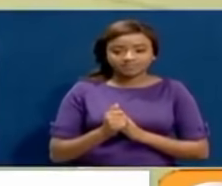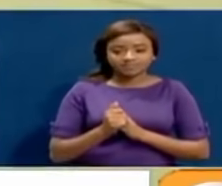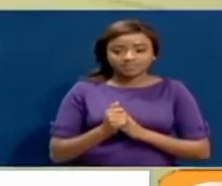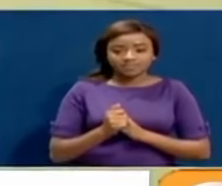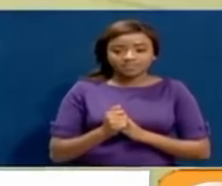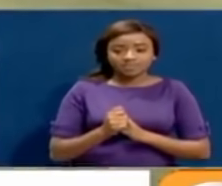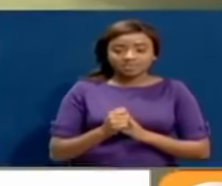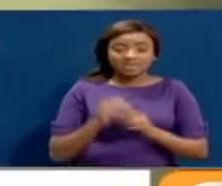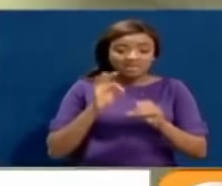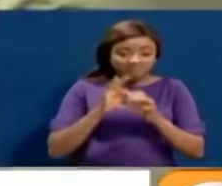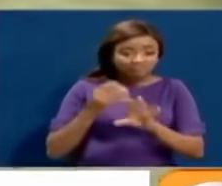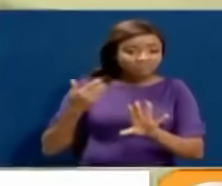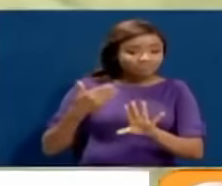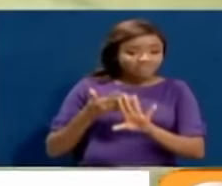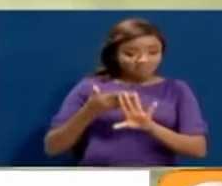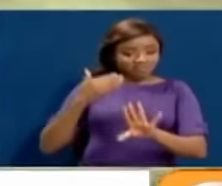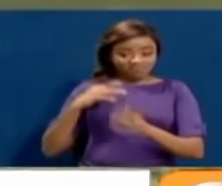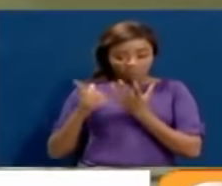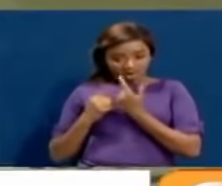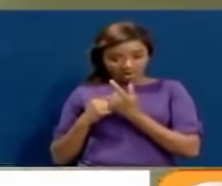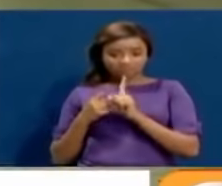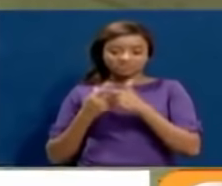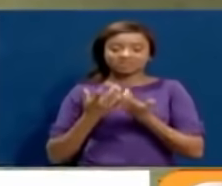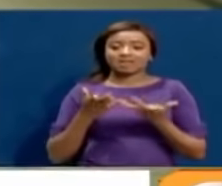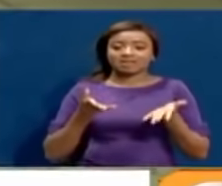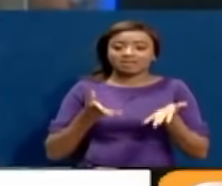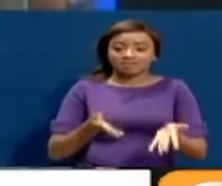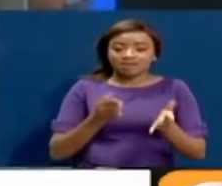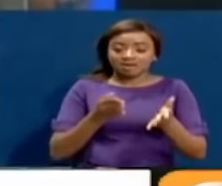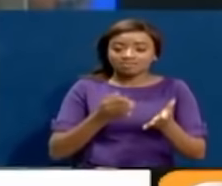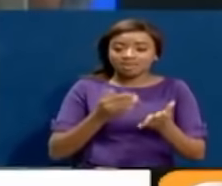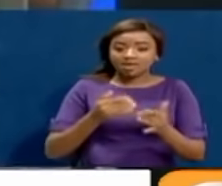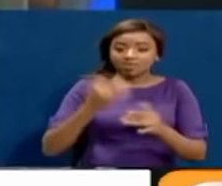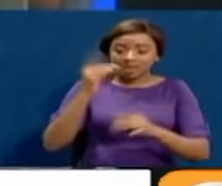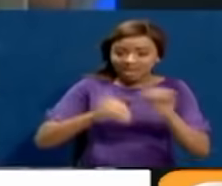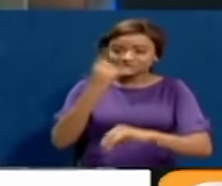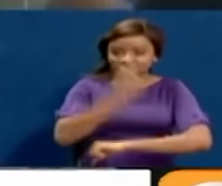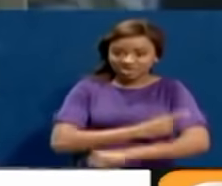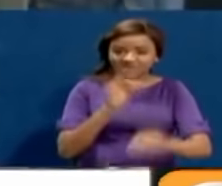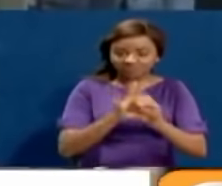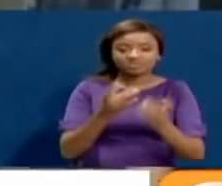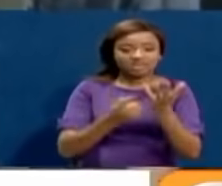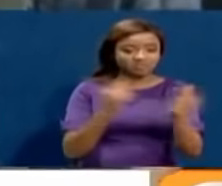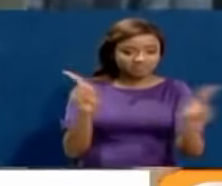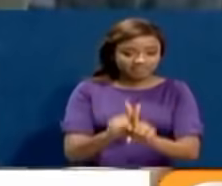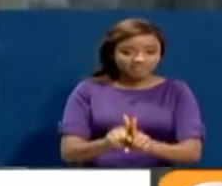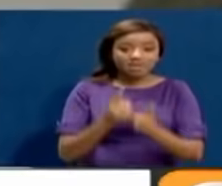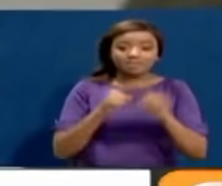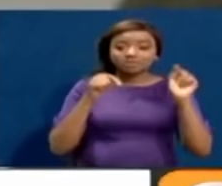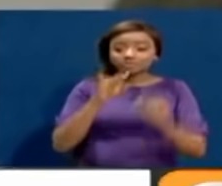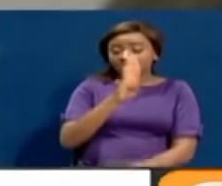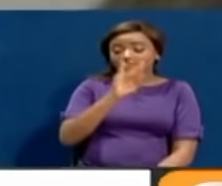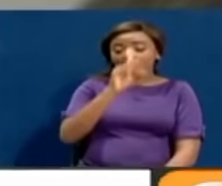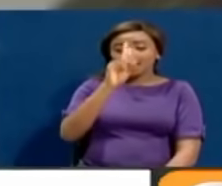hali ambayo imesababisha kucheleweshwa kwa matokeo. Mapema leo, mgombeaji urais wa chama cha Democratic Joe Biden aliwahutubia